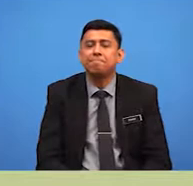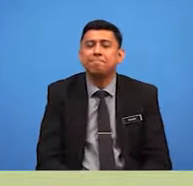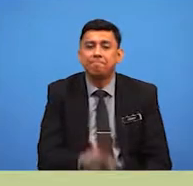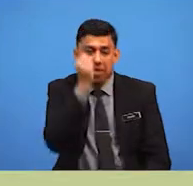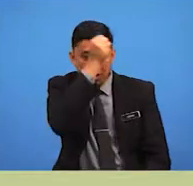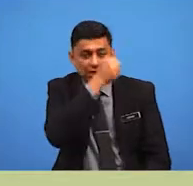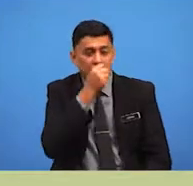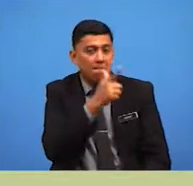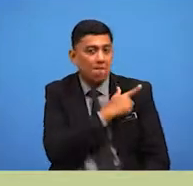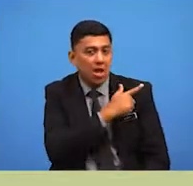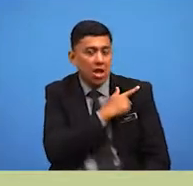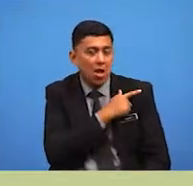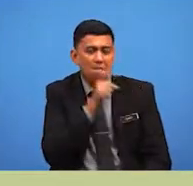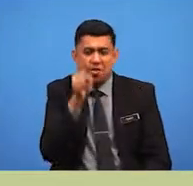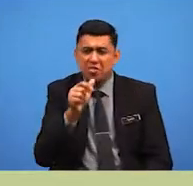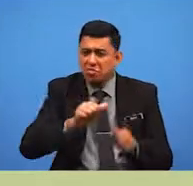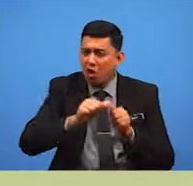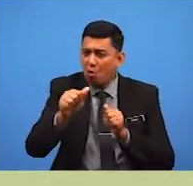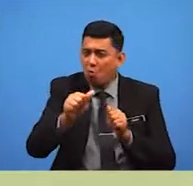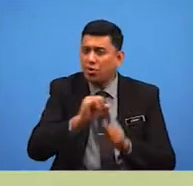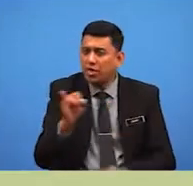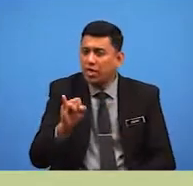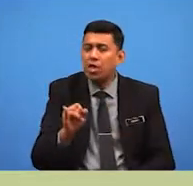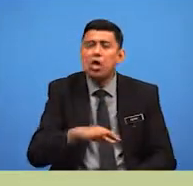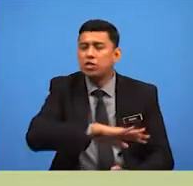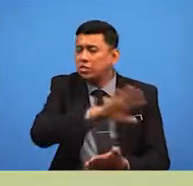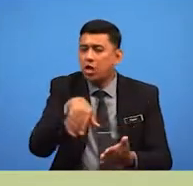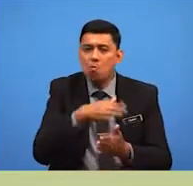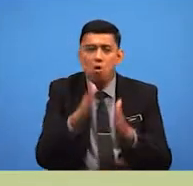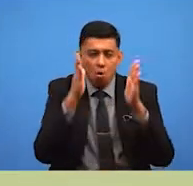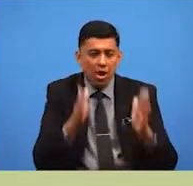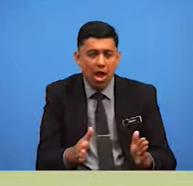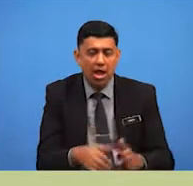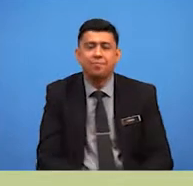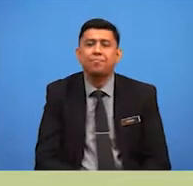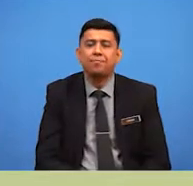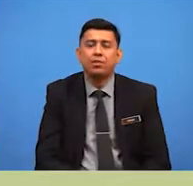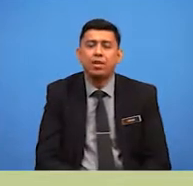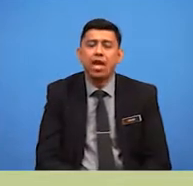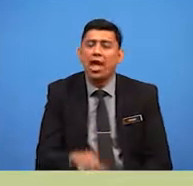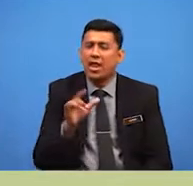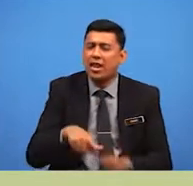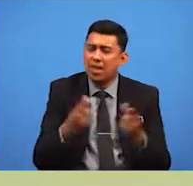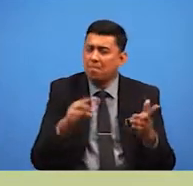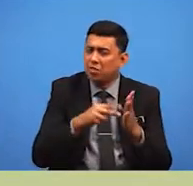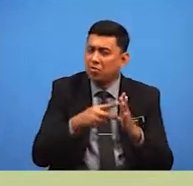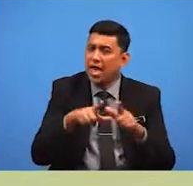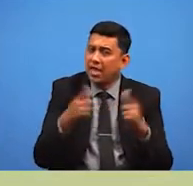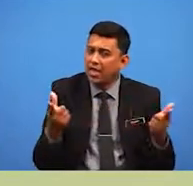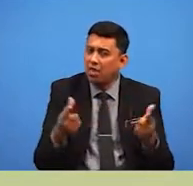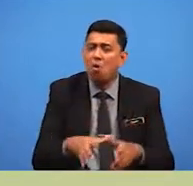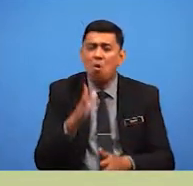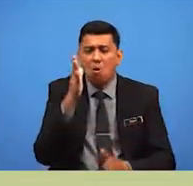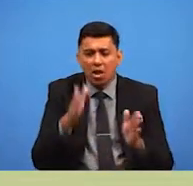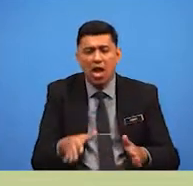Sikap malas perlulah dijauhi oleh kita semua. Dalam erti kata lain, orang yang tidak